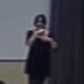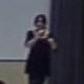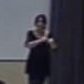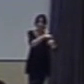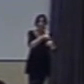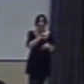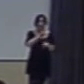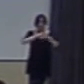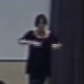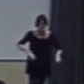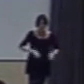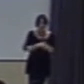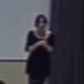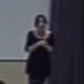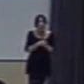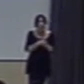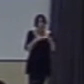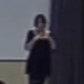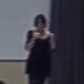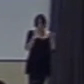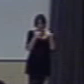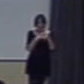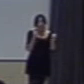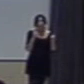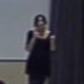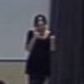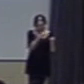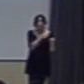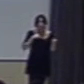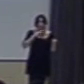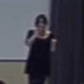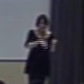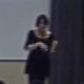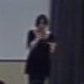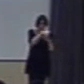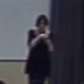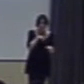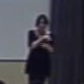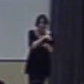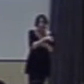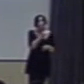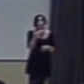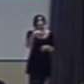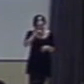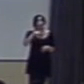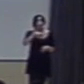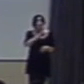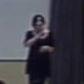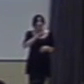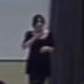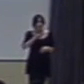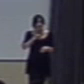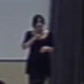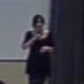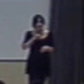investigadora de la Universitat Autònoma de Barcelona, al Gabinet de Comunicació i Educació, l'Antonio Navarro Montells, del Consell d'Associació de